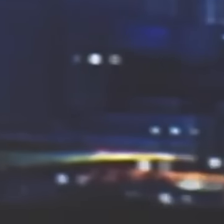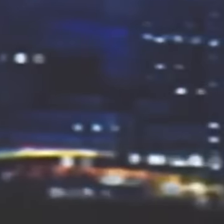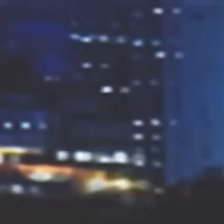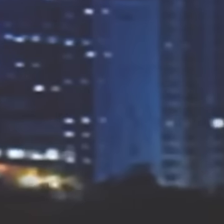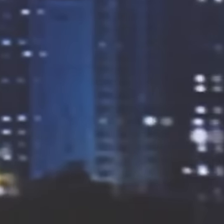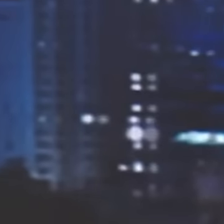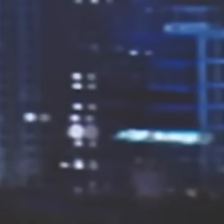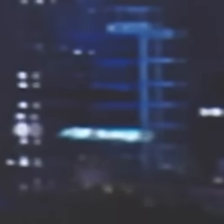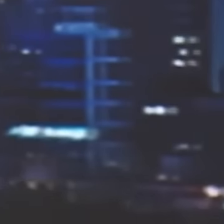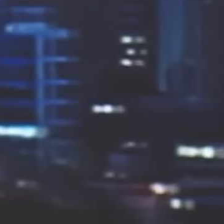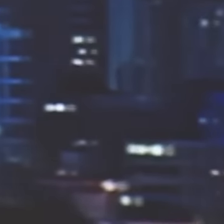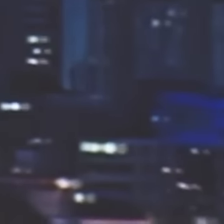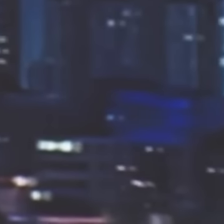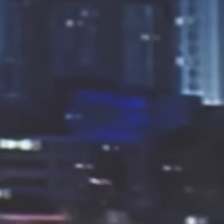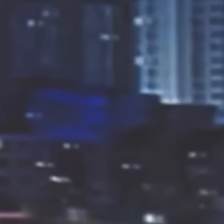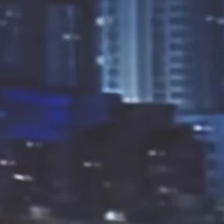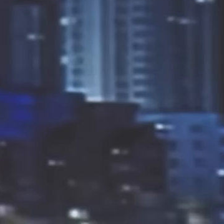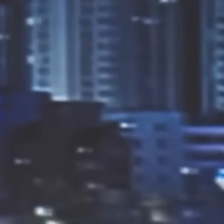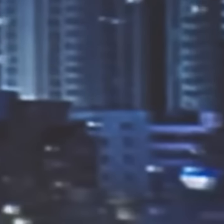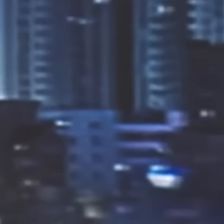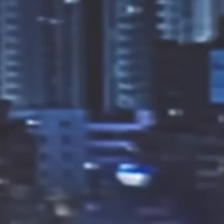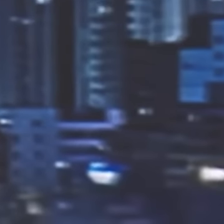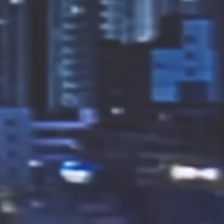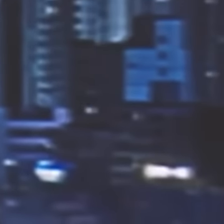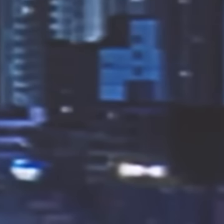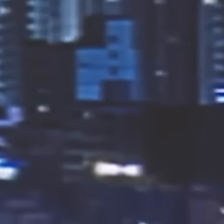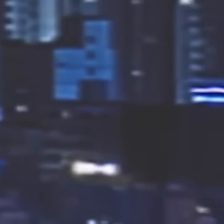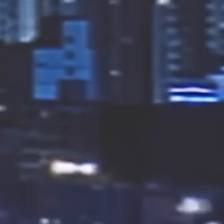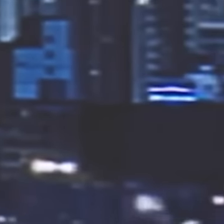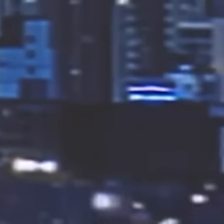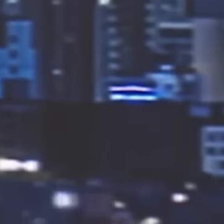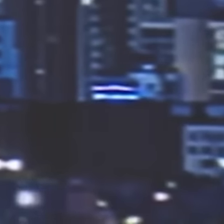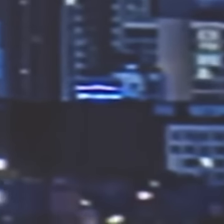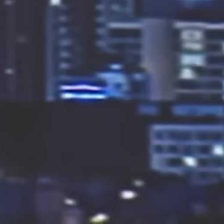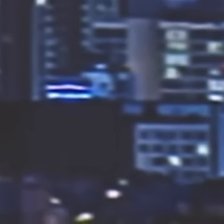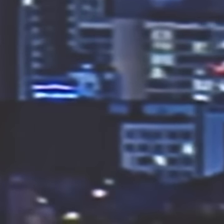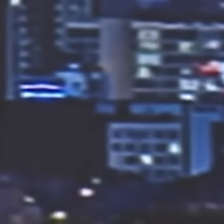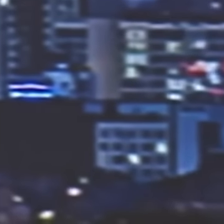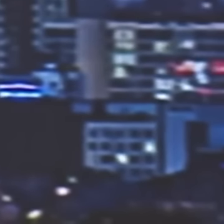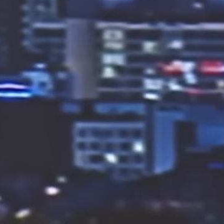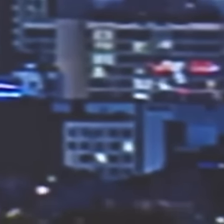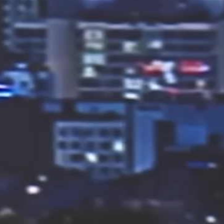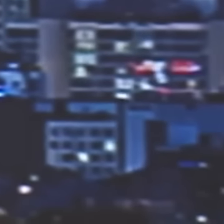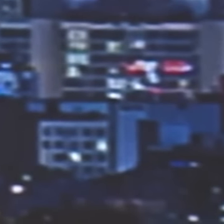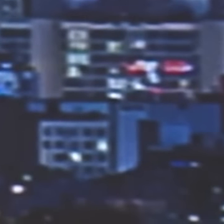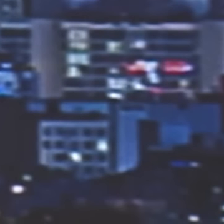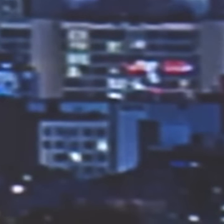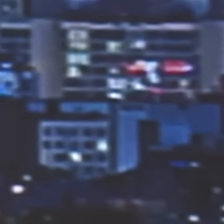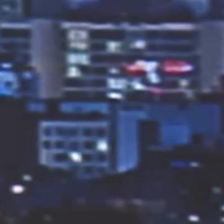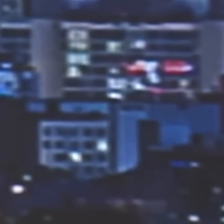JTBC 뉴스를 시청해 주신 여러분 고맙습니다. 저희는 저녁 6시 50분 뉴스룸에서 뵙겠습니다.